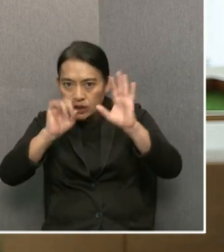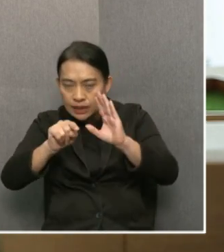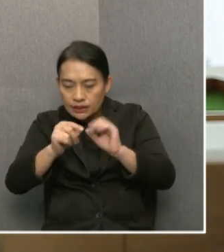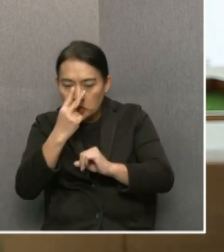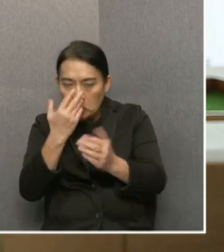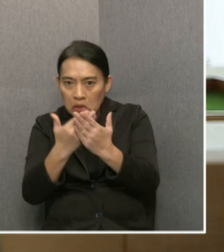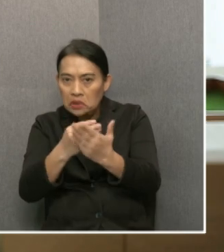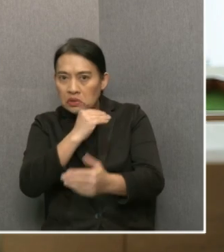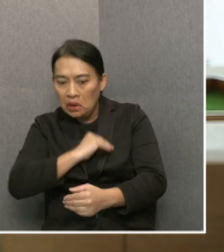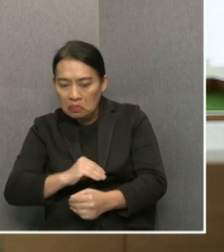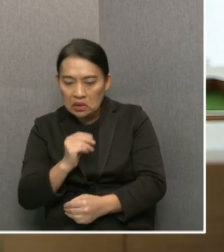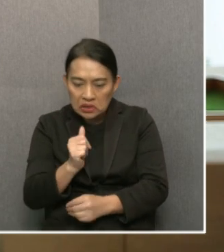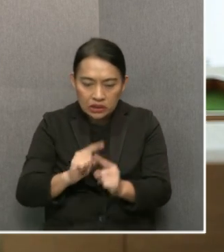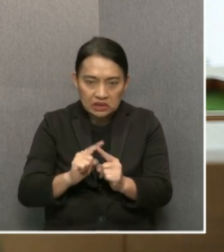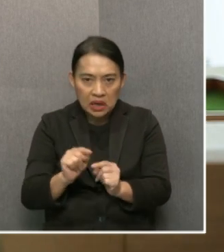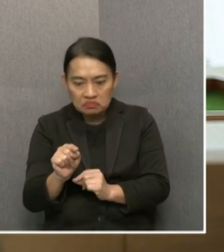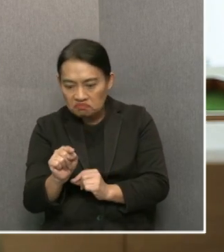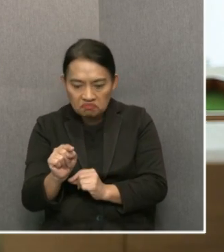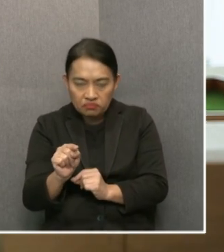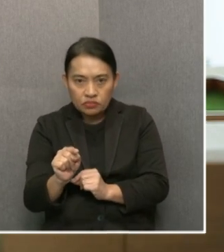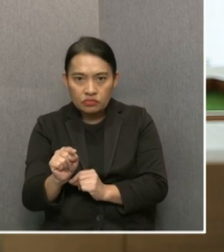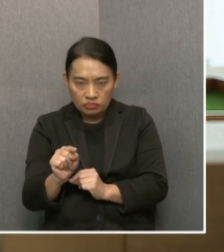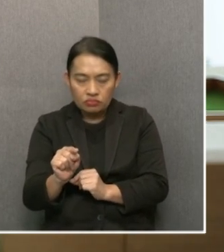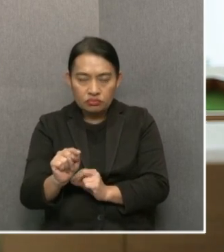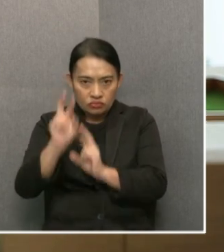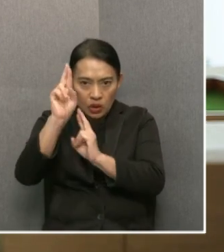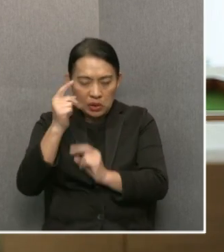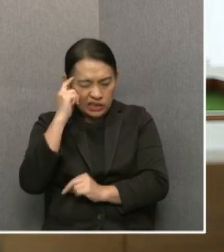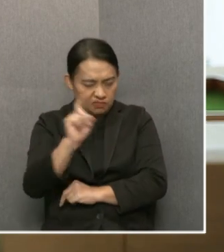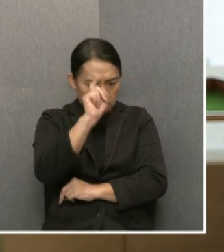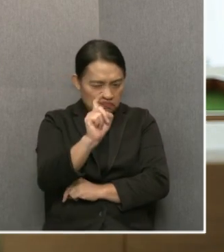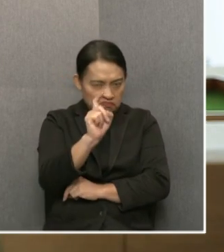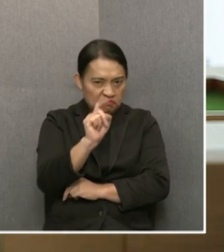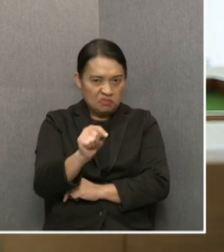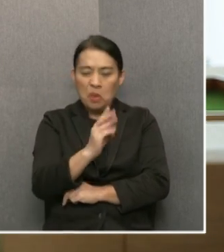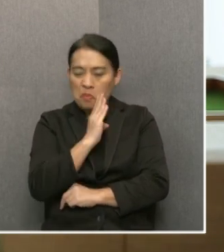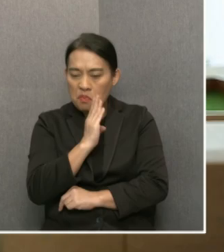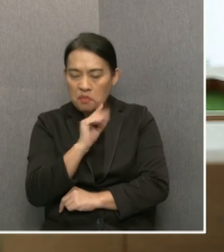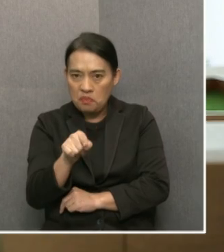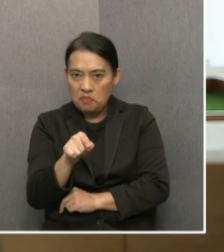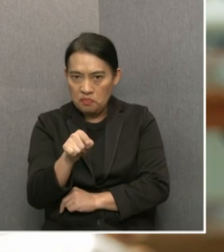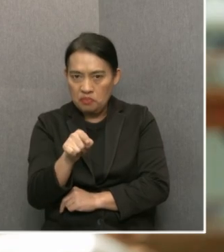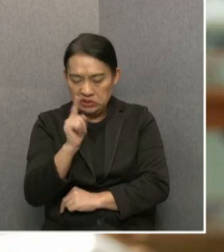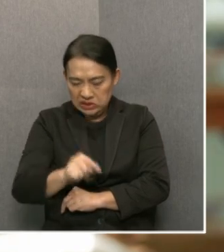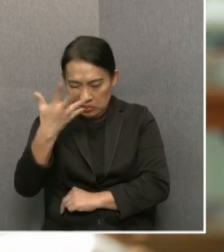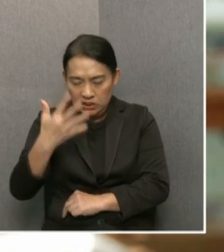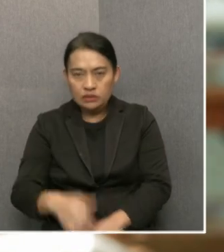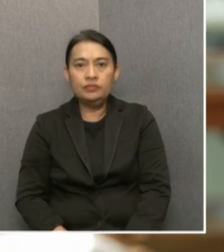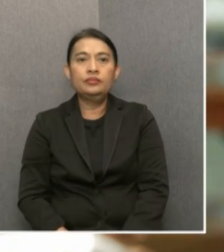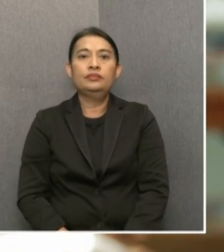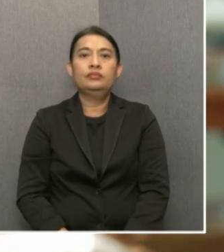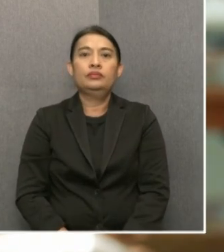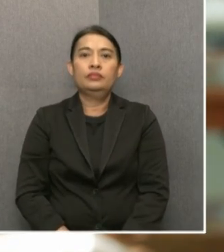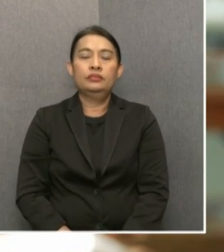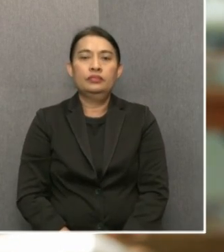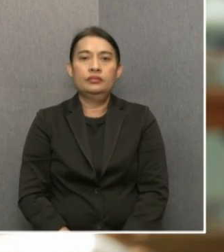ไรที่ล่อตาล่อใจมากจนเกินไปอันนี้ให้ตั้งข้อสงสัยไว้ก่อนเลยนะคะว่าเป็นเรื่องที่ไม่เป็นความจริงค่ะหากคุณผู้ชมนะคะ